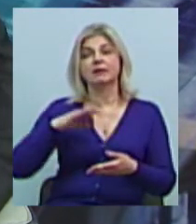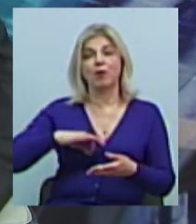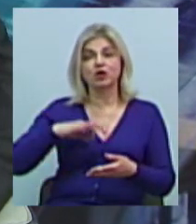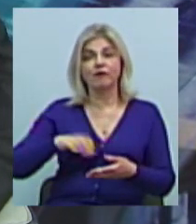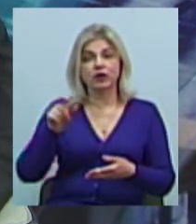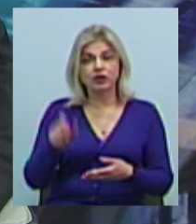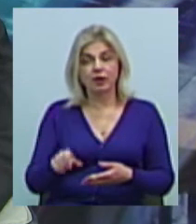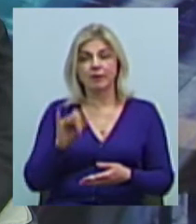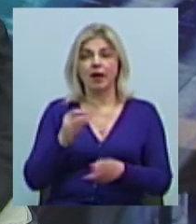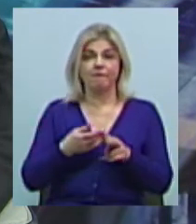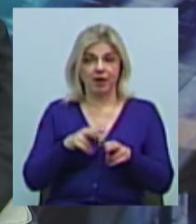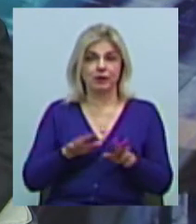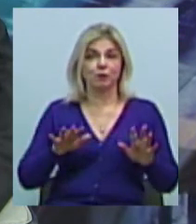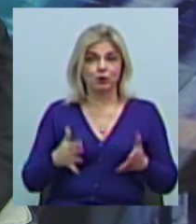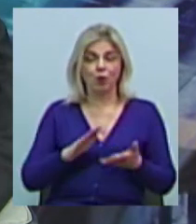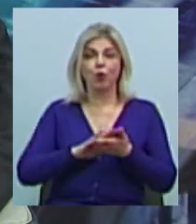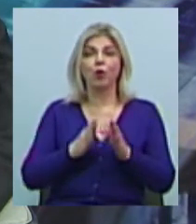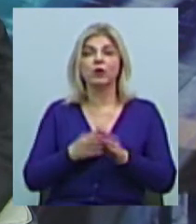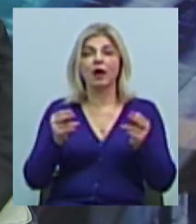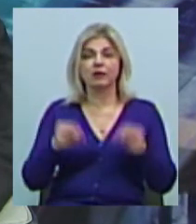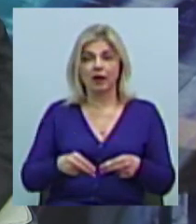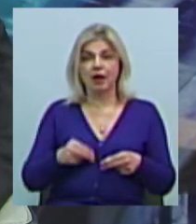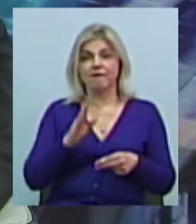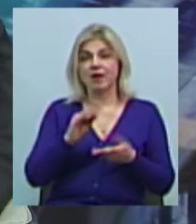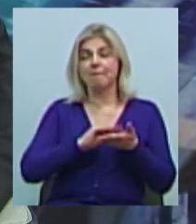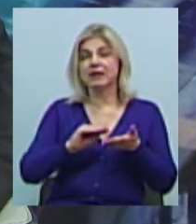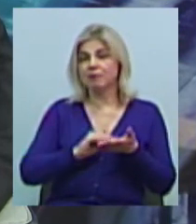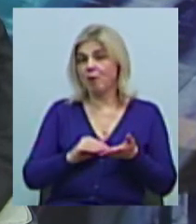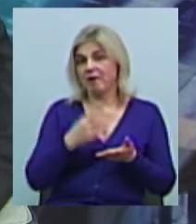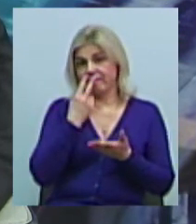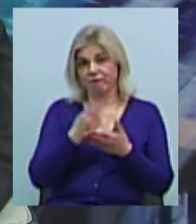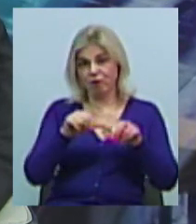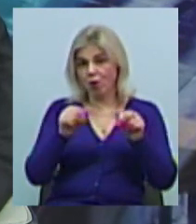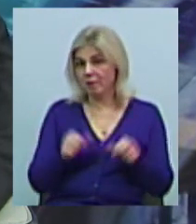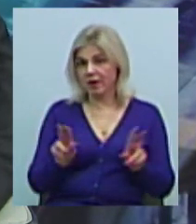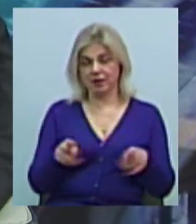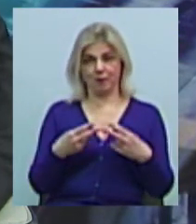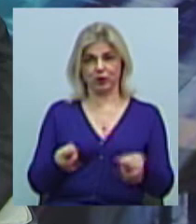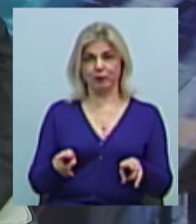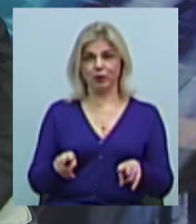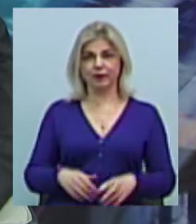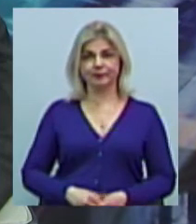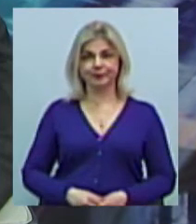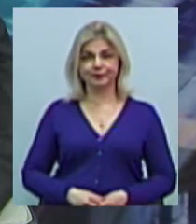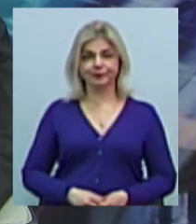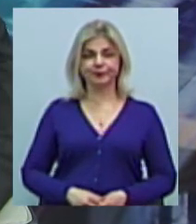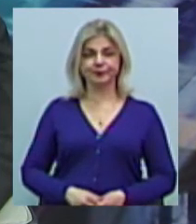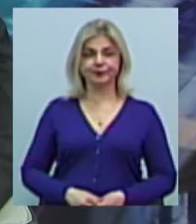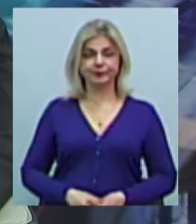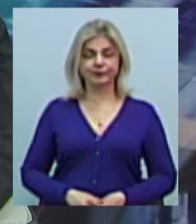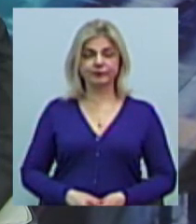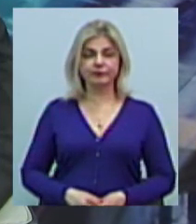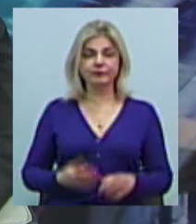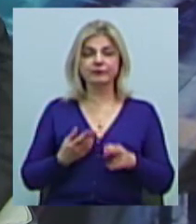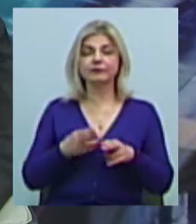і в цьому випадку укладати договір в письмовому вигляді не потребується. Але це не кажуть про те,